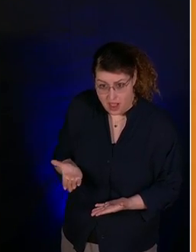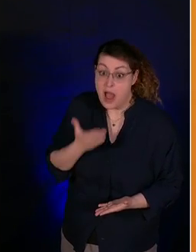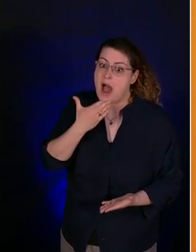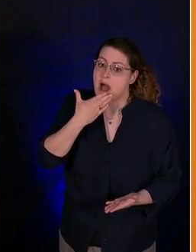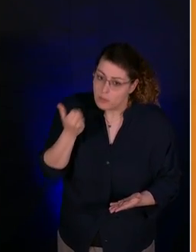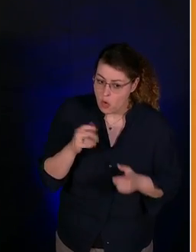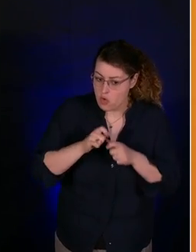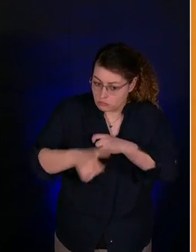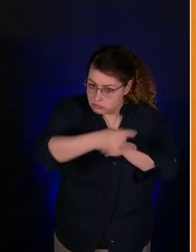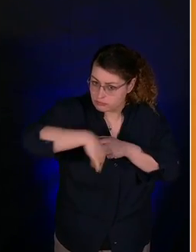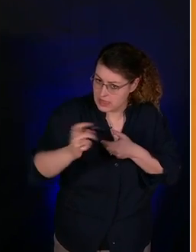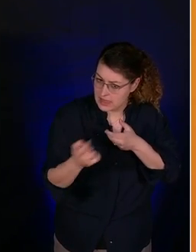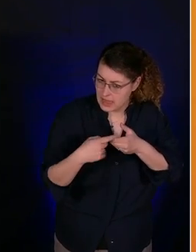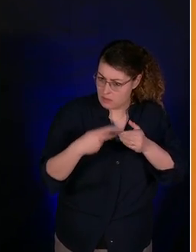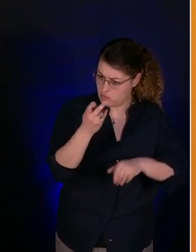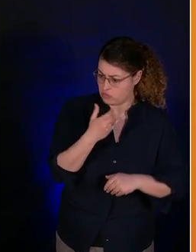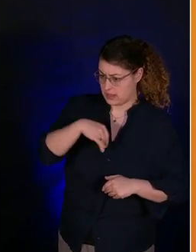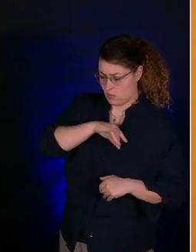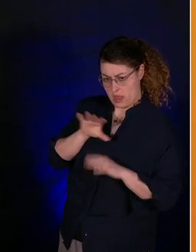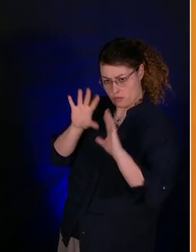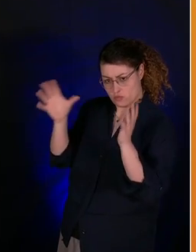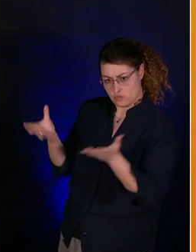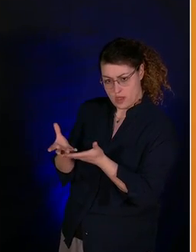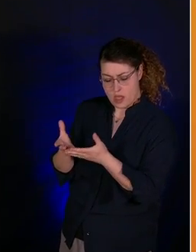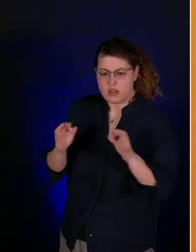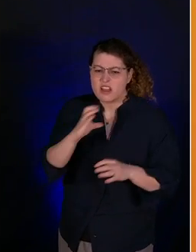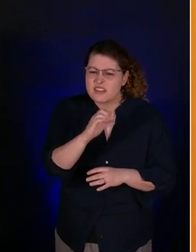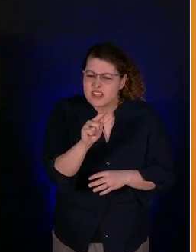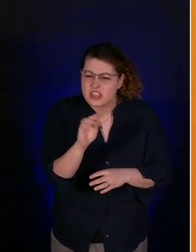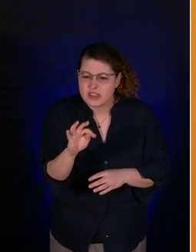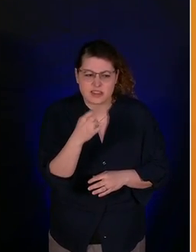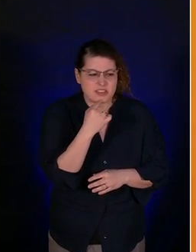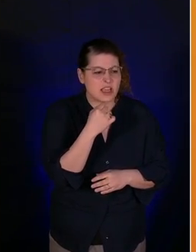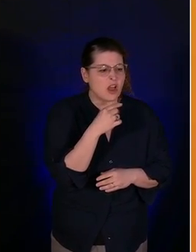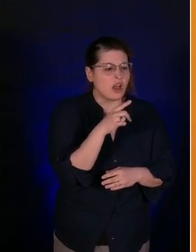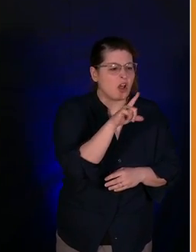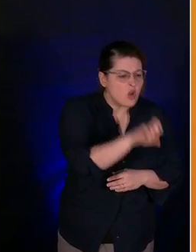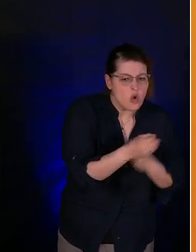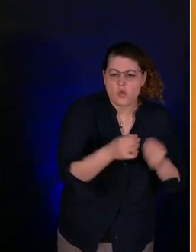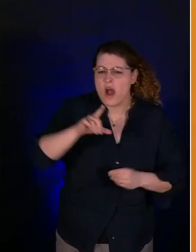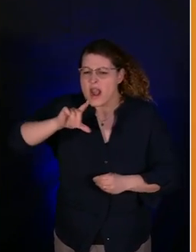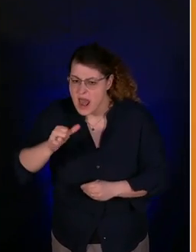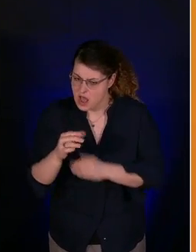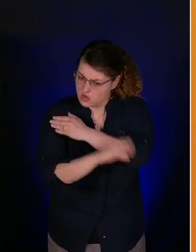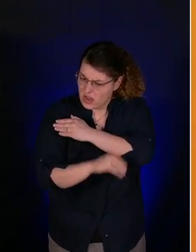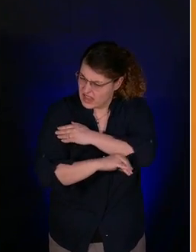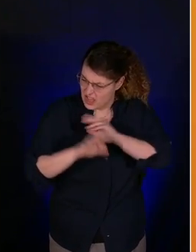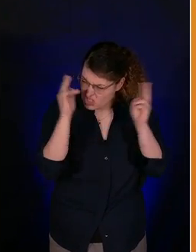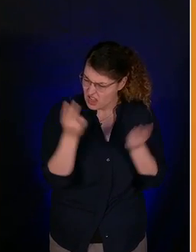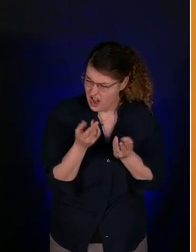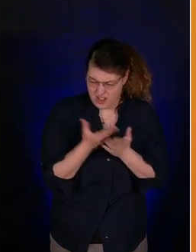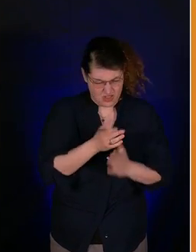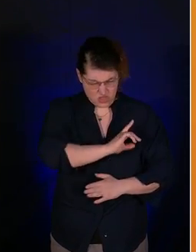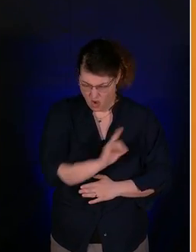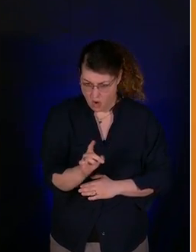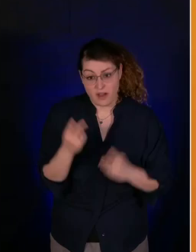peut-être sentis plus concernés. La CGT, ce n'est pas le ou la secrétaire générale, mais nos valeurs, nos